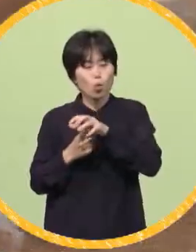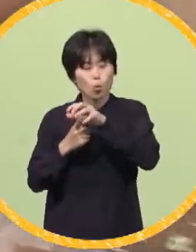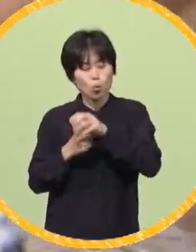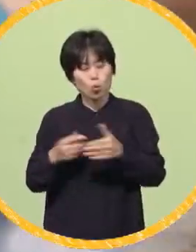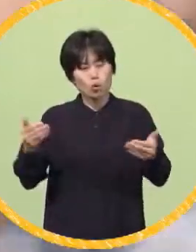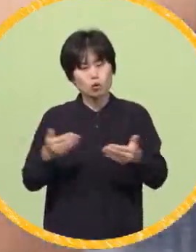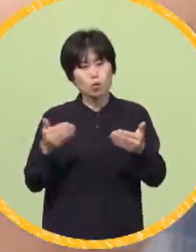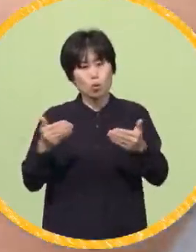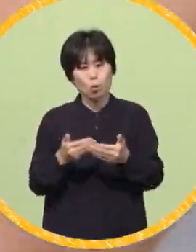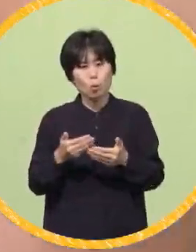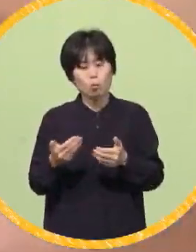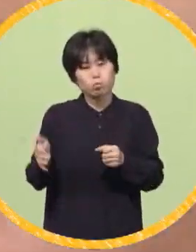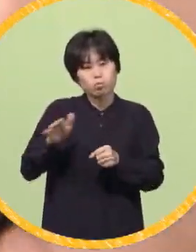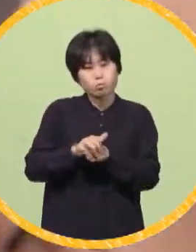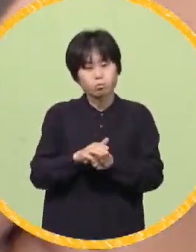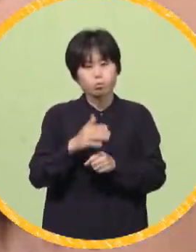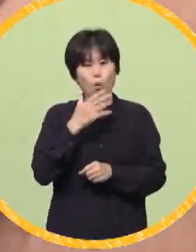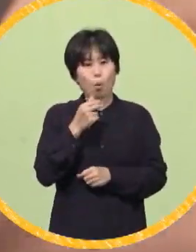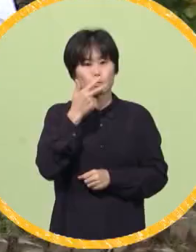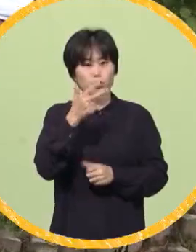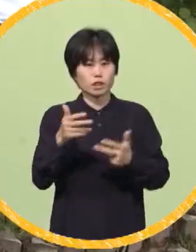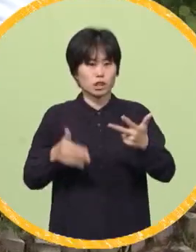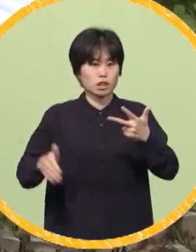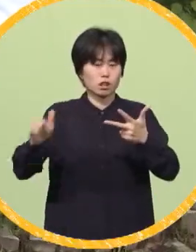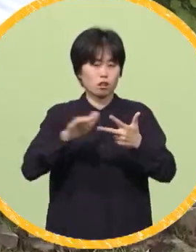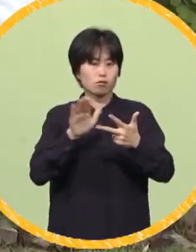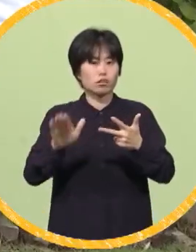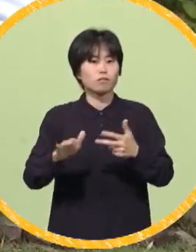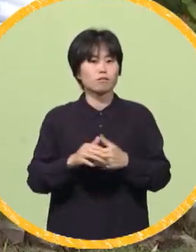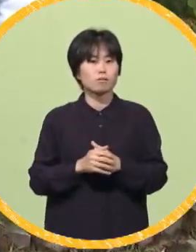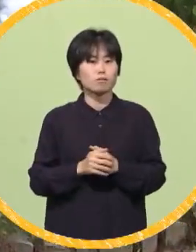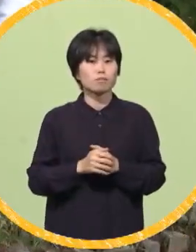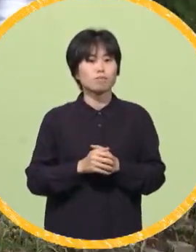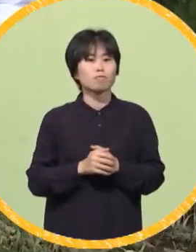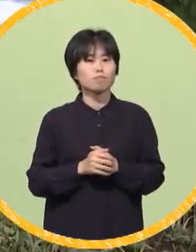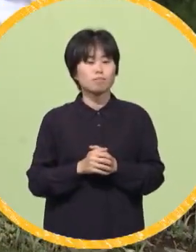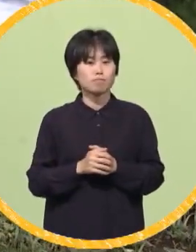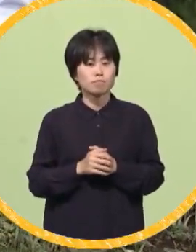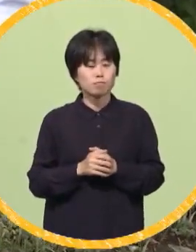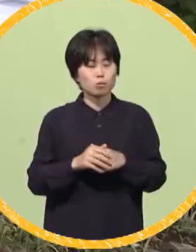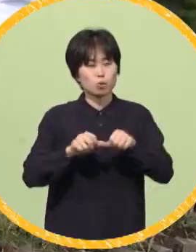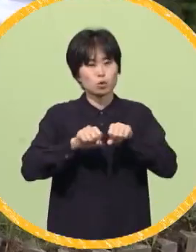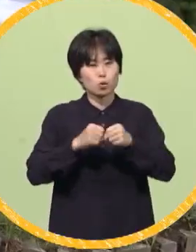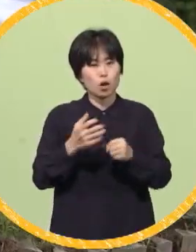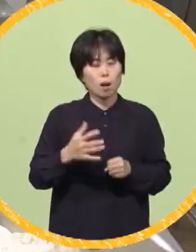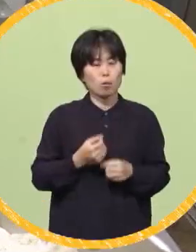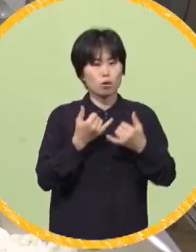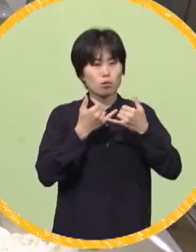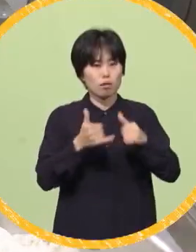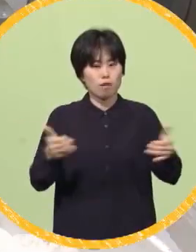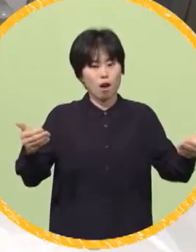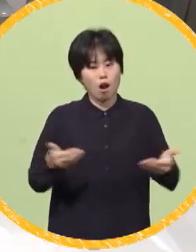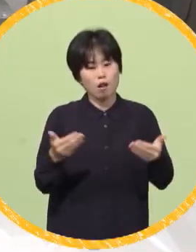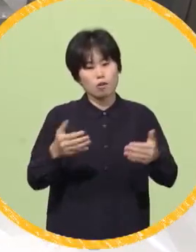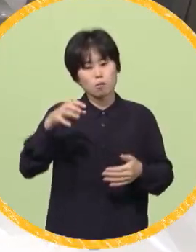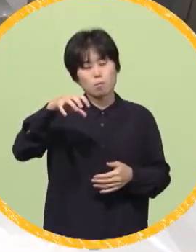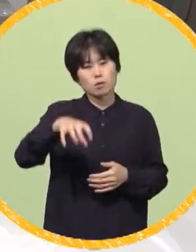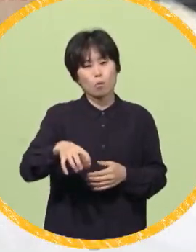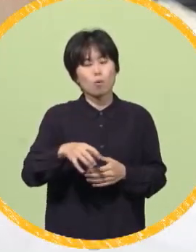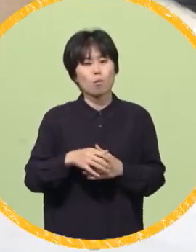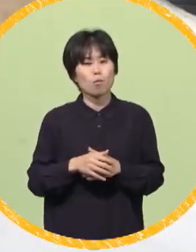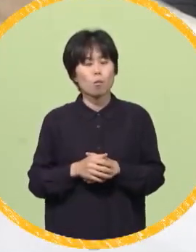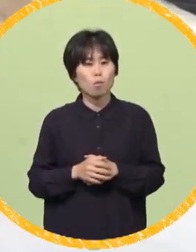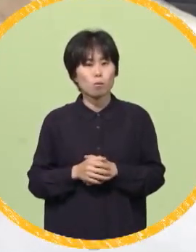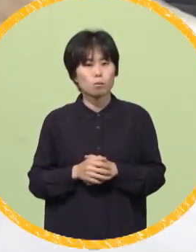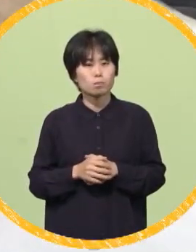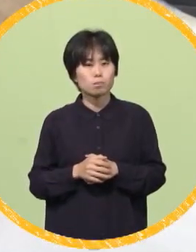仕事をする福祉施設になります。 あ、福祉施設なんですか？ そうですね、障害のある方たちが働く施設になっていて、